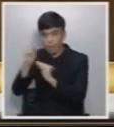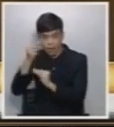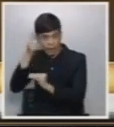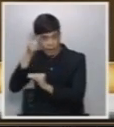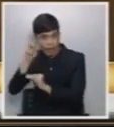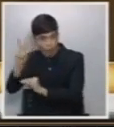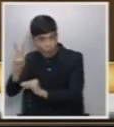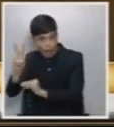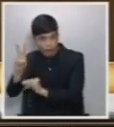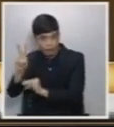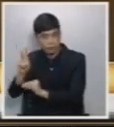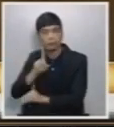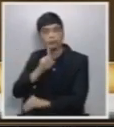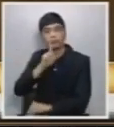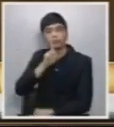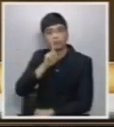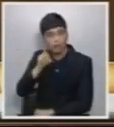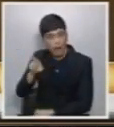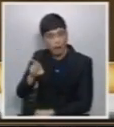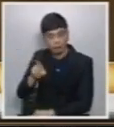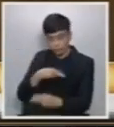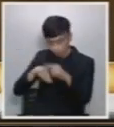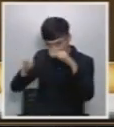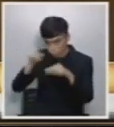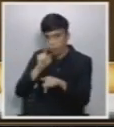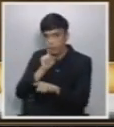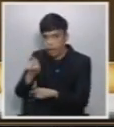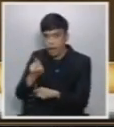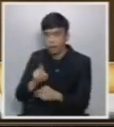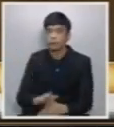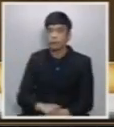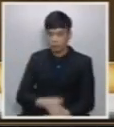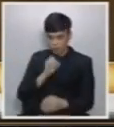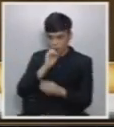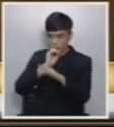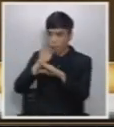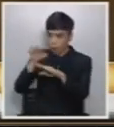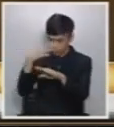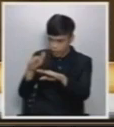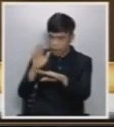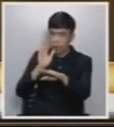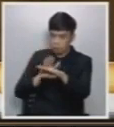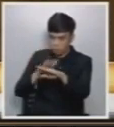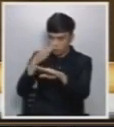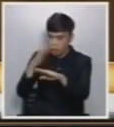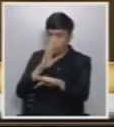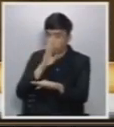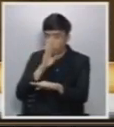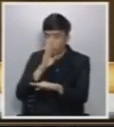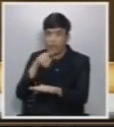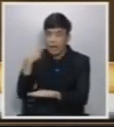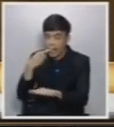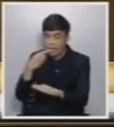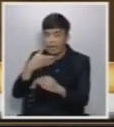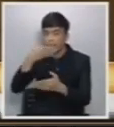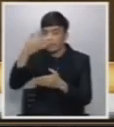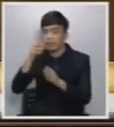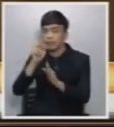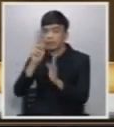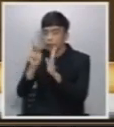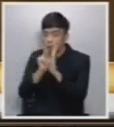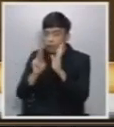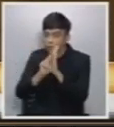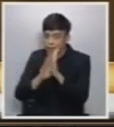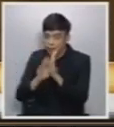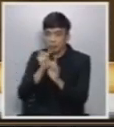ารือกับผู้บริหารการเคหะว่าถ้าเอกชนรายใดมีการละเมิดเช่นนี้แล้วก็มีคน รายงานมาและพิสู